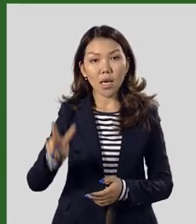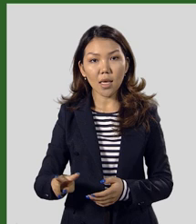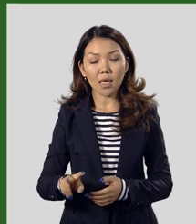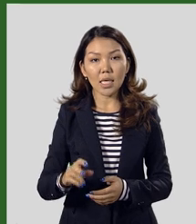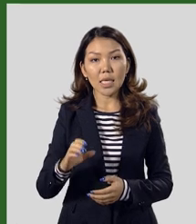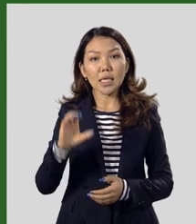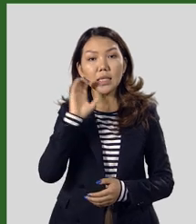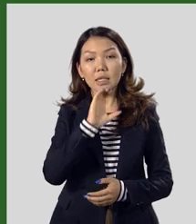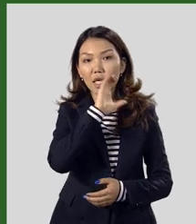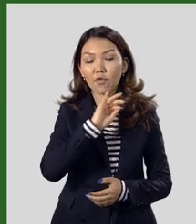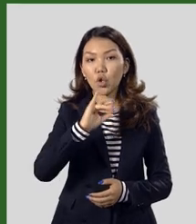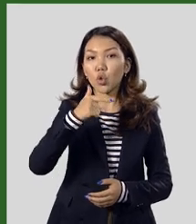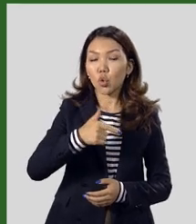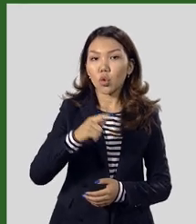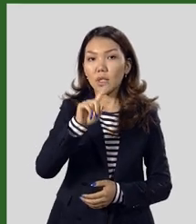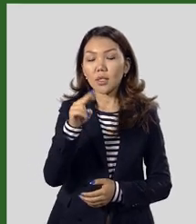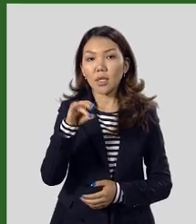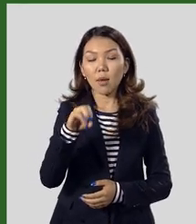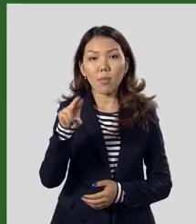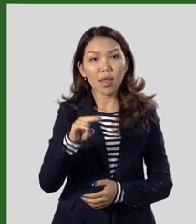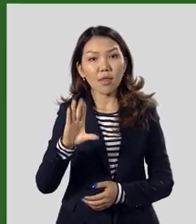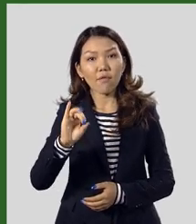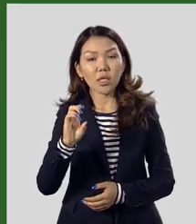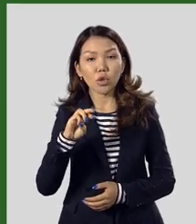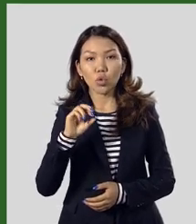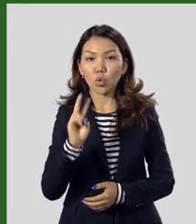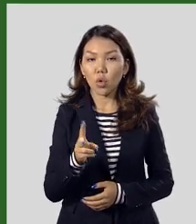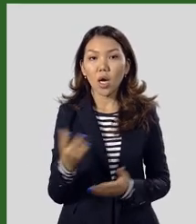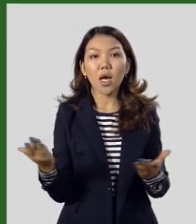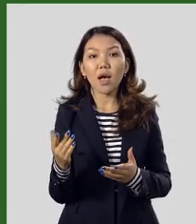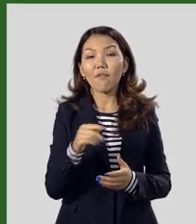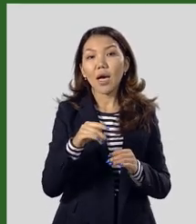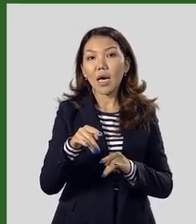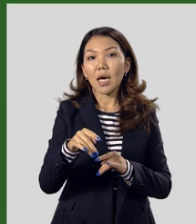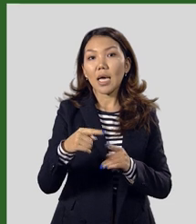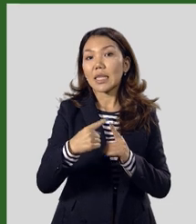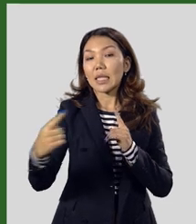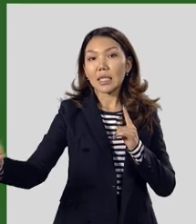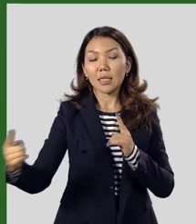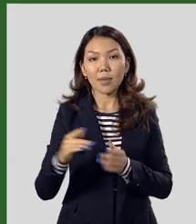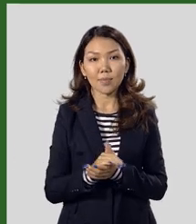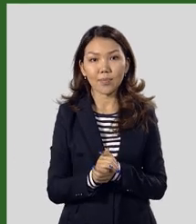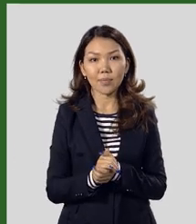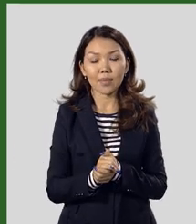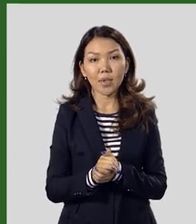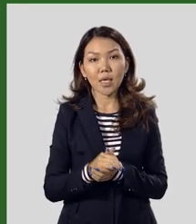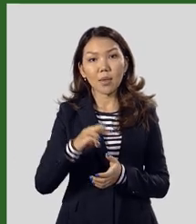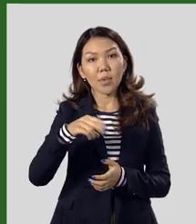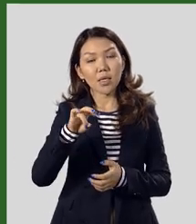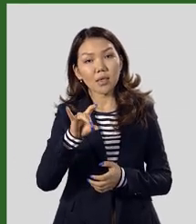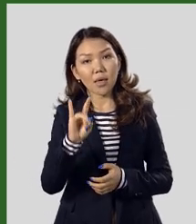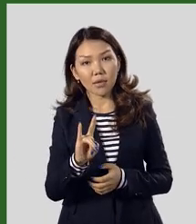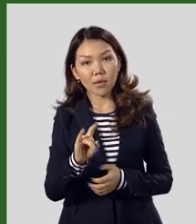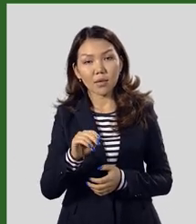Север, юг, запад, восток. Какова длина в градусах? Меридианы, параллели.